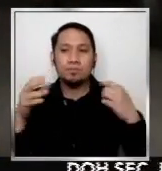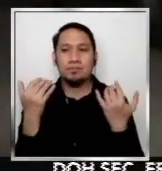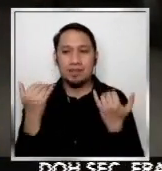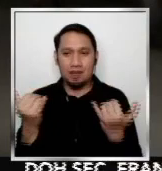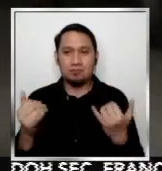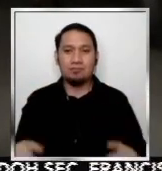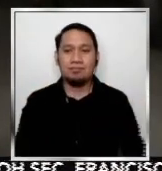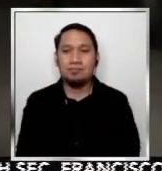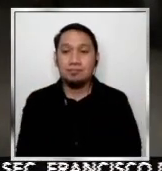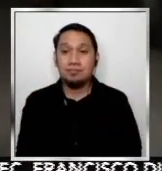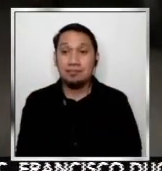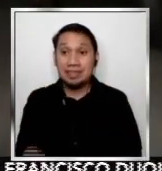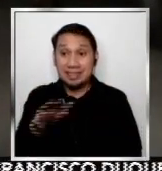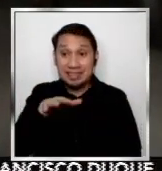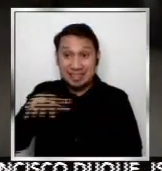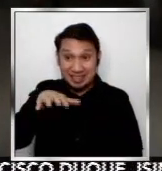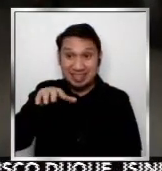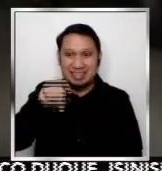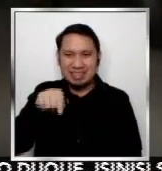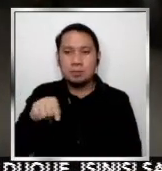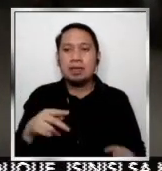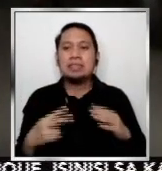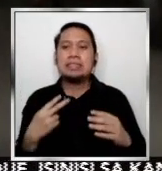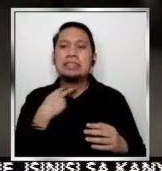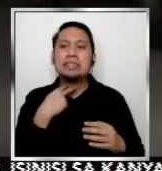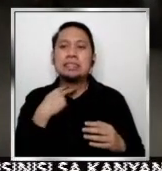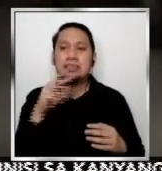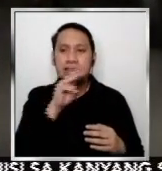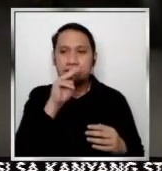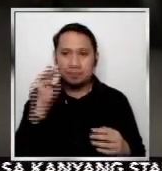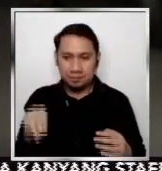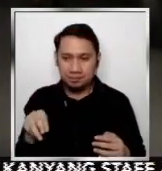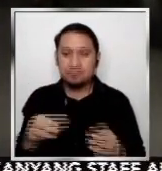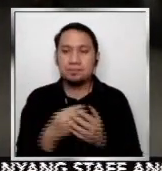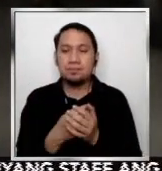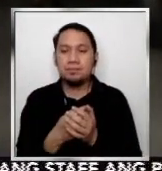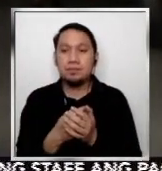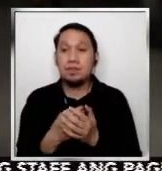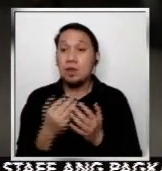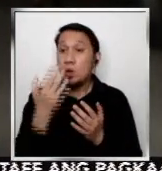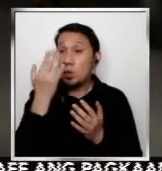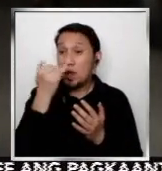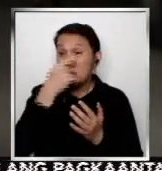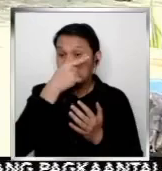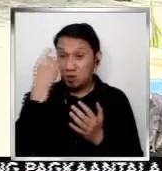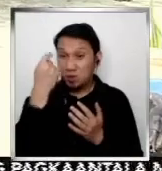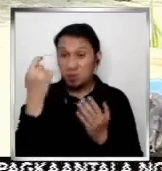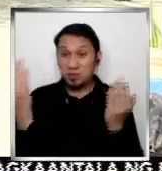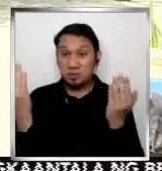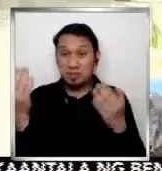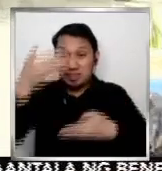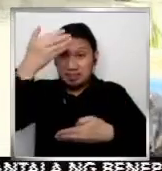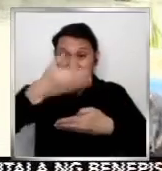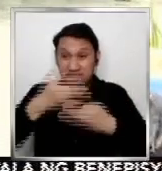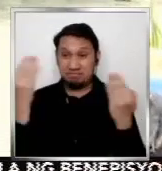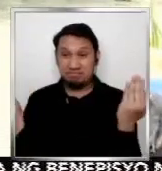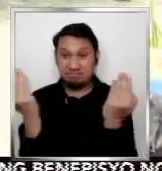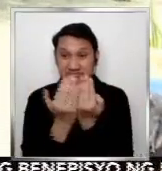Sila yung mga na-stranded sa Metro Manila at mga karating na lugar dahil sa Luzon lockdown.